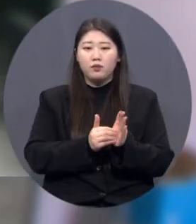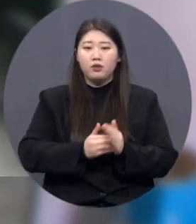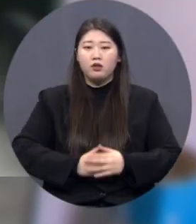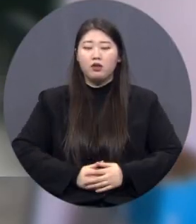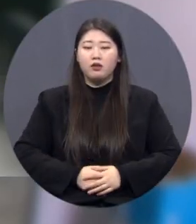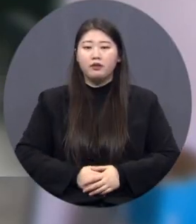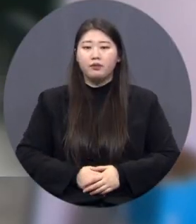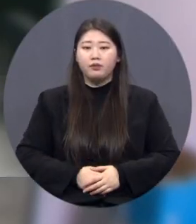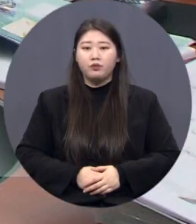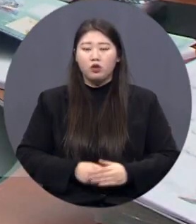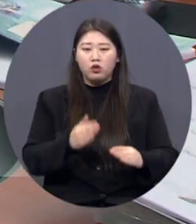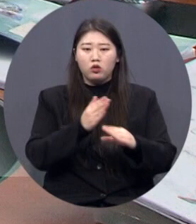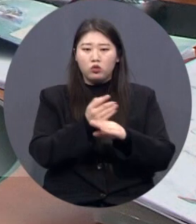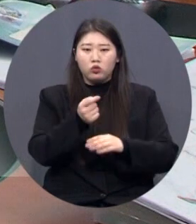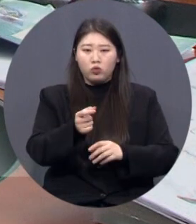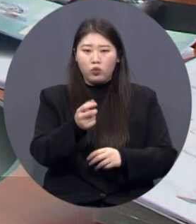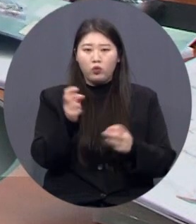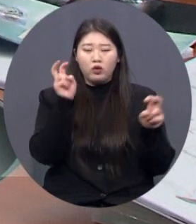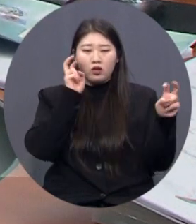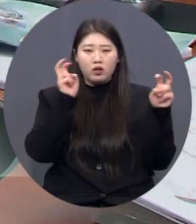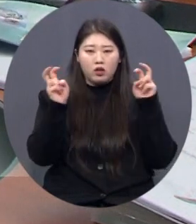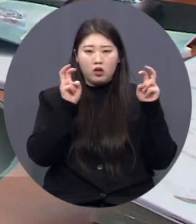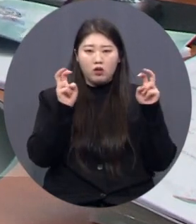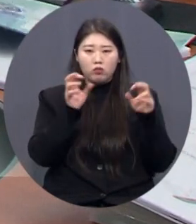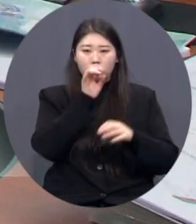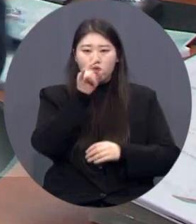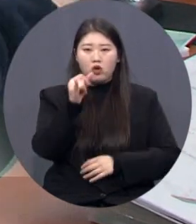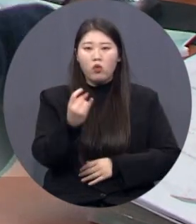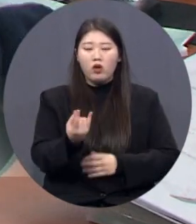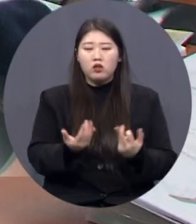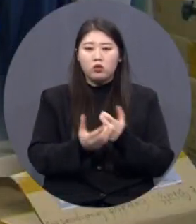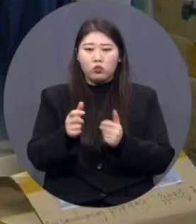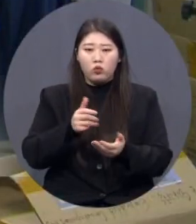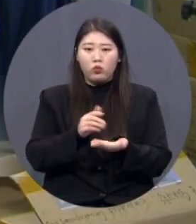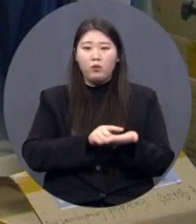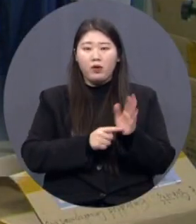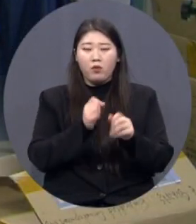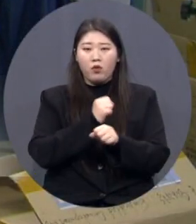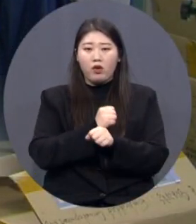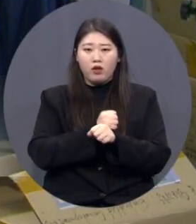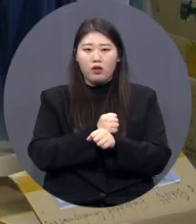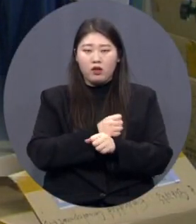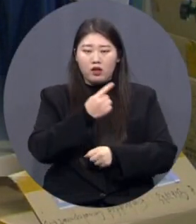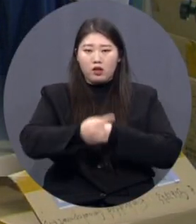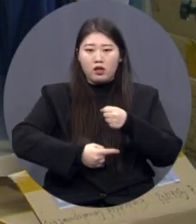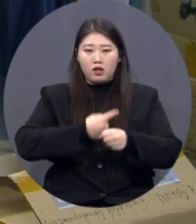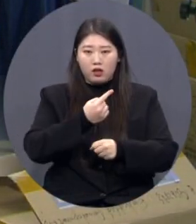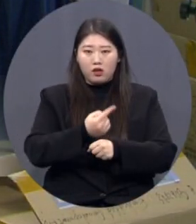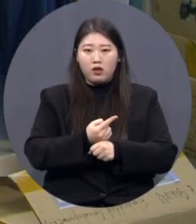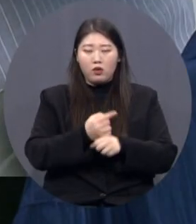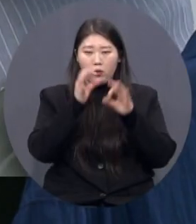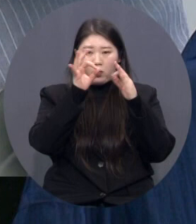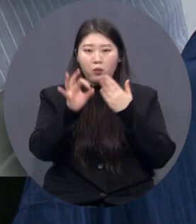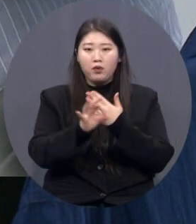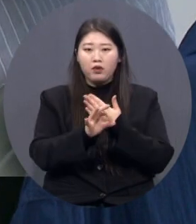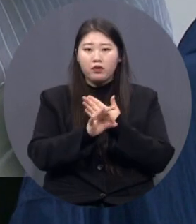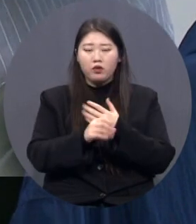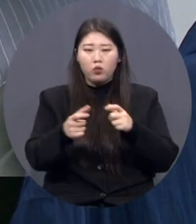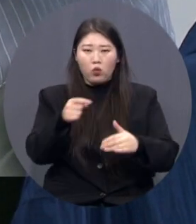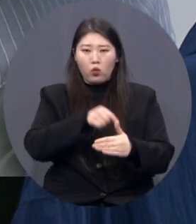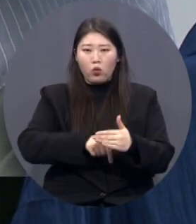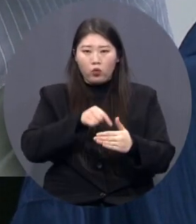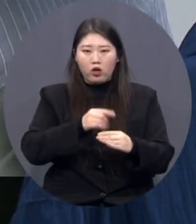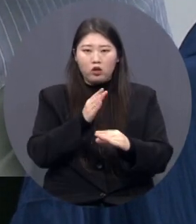나타났습니다 중소기업 중앙회 제주역 본부가 발표한 올해 상반기 인력채용 현황 조사 결과에 따르면 돈의